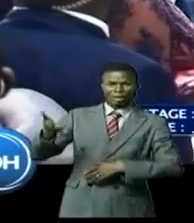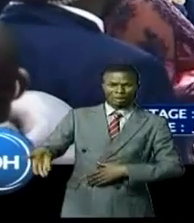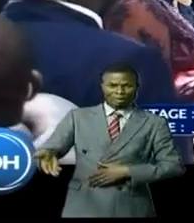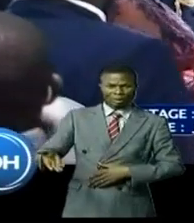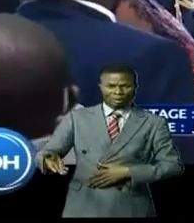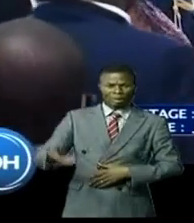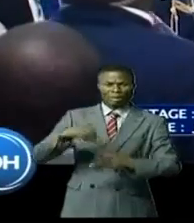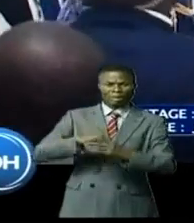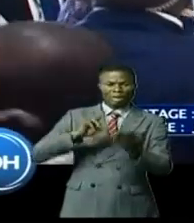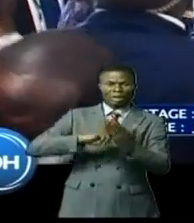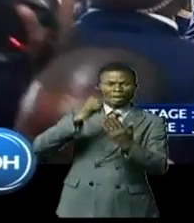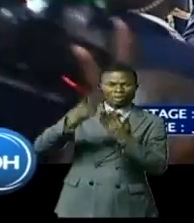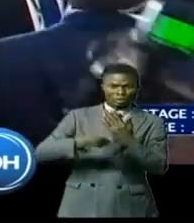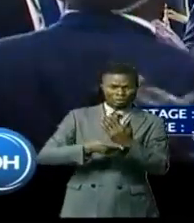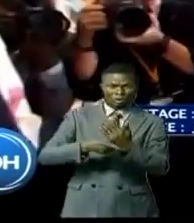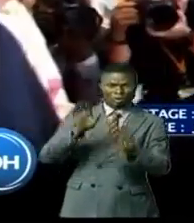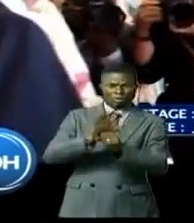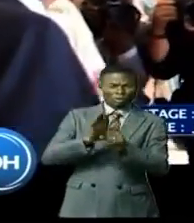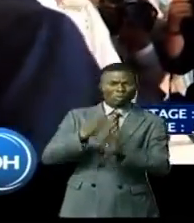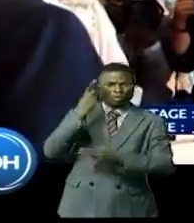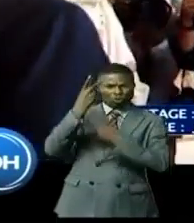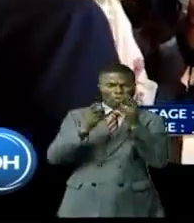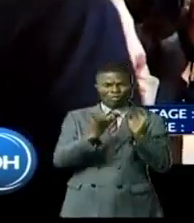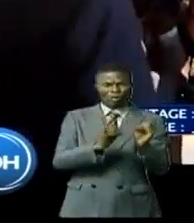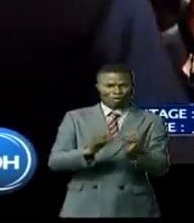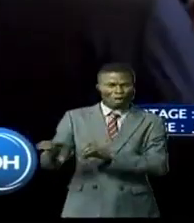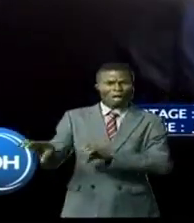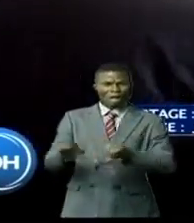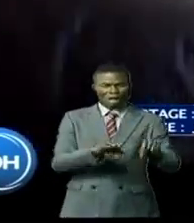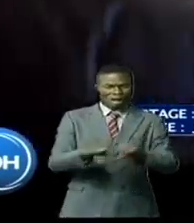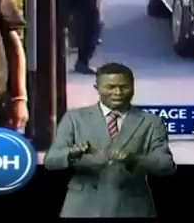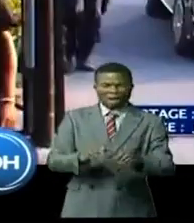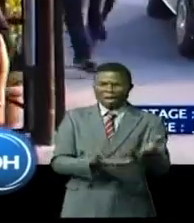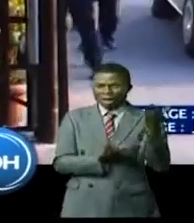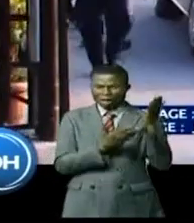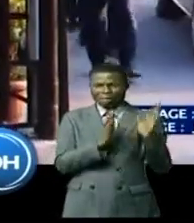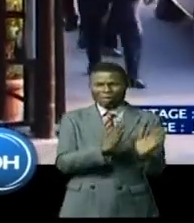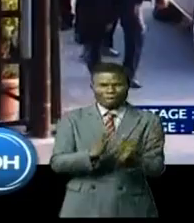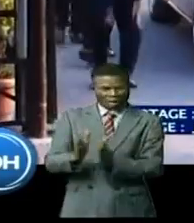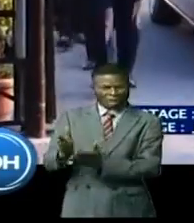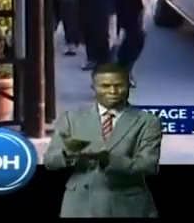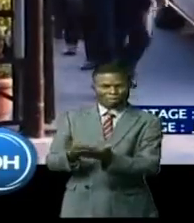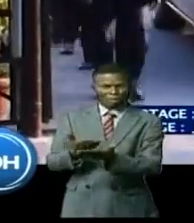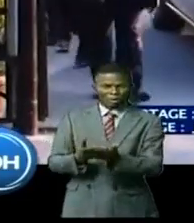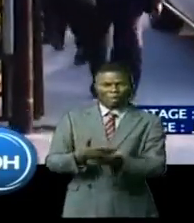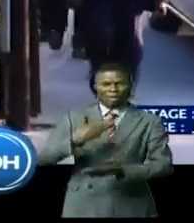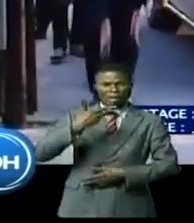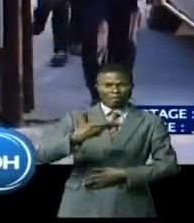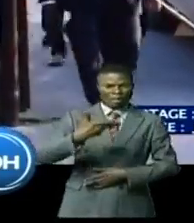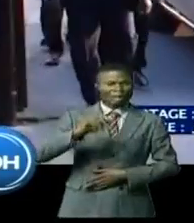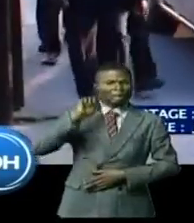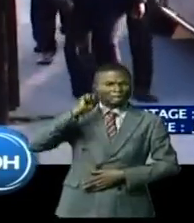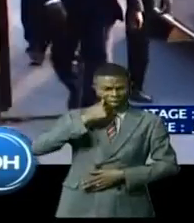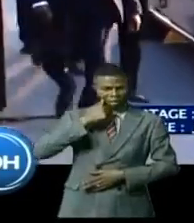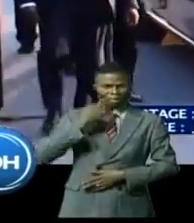son agenda, plusieurs visites et cérémonies symboliques sont prévues dès ce mercredi matin.